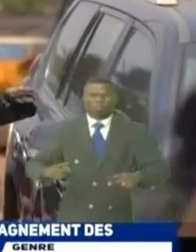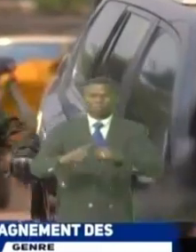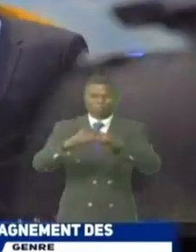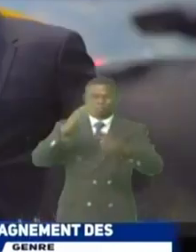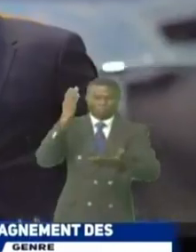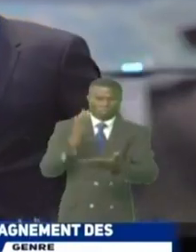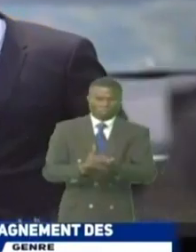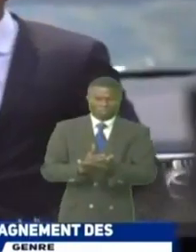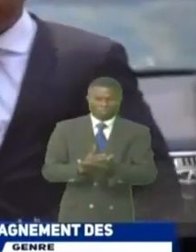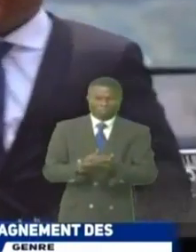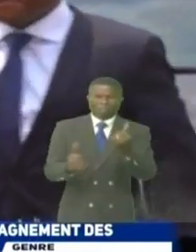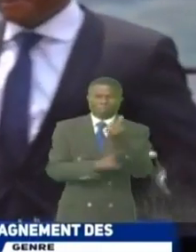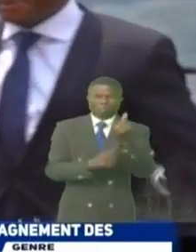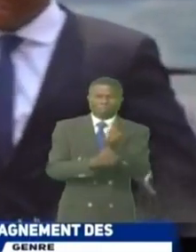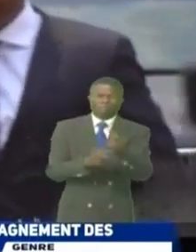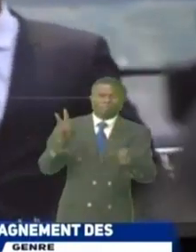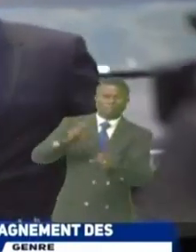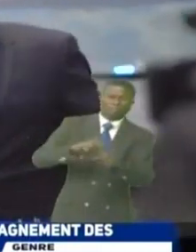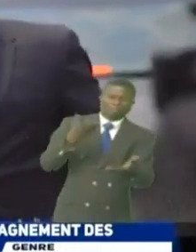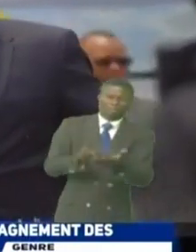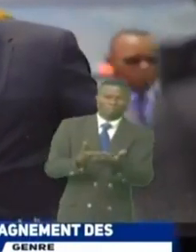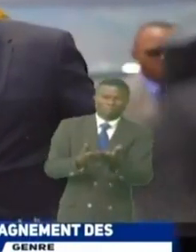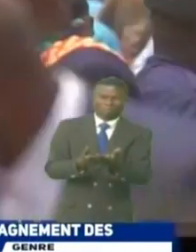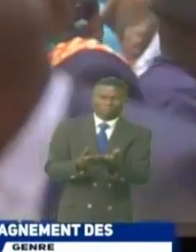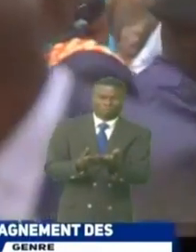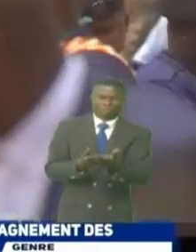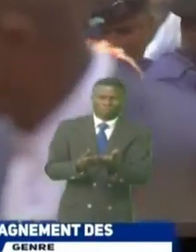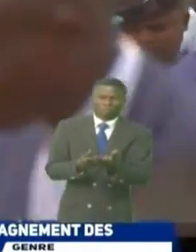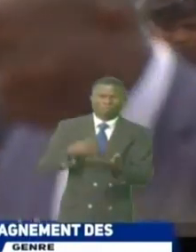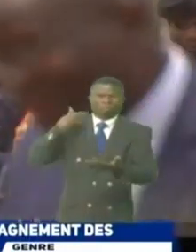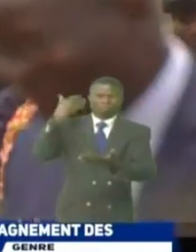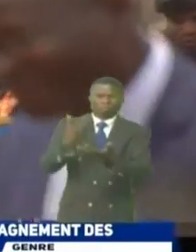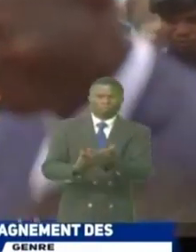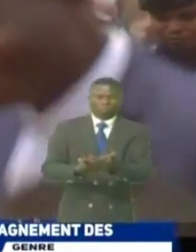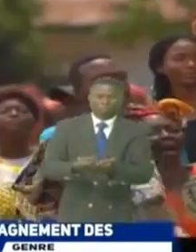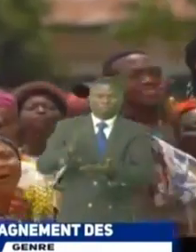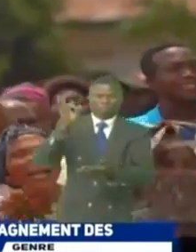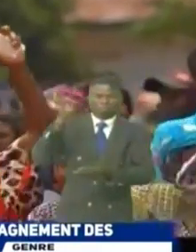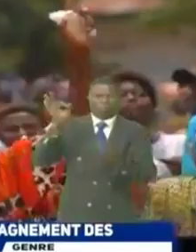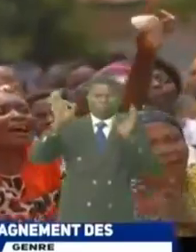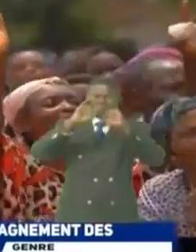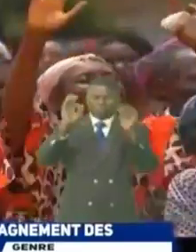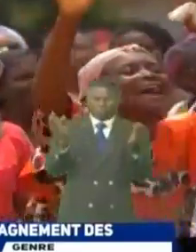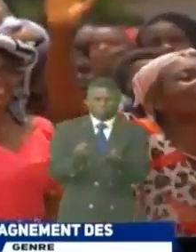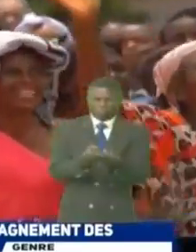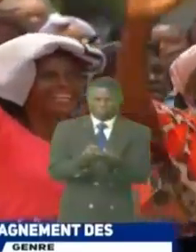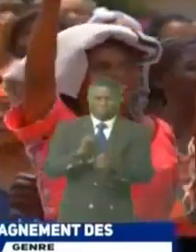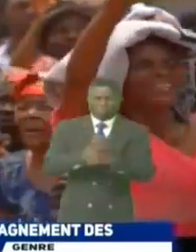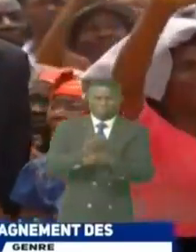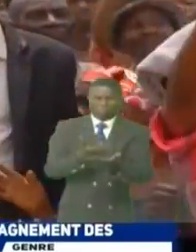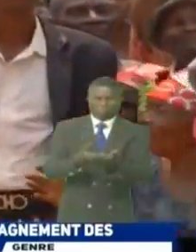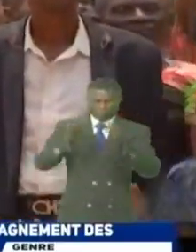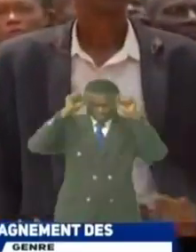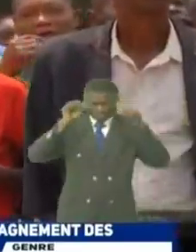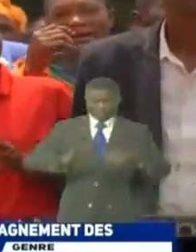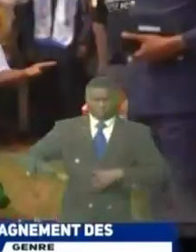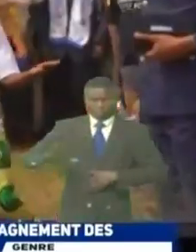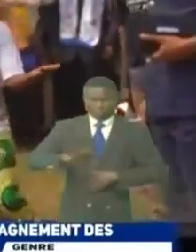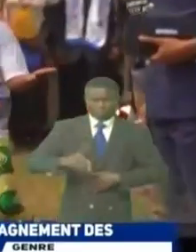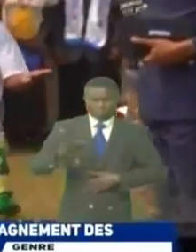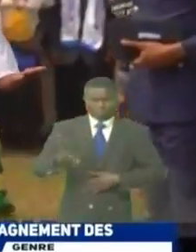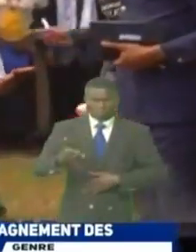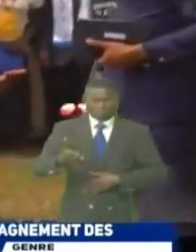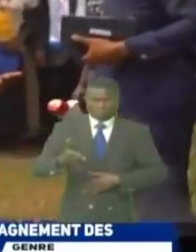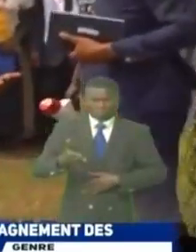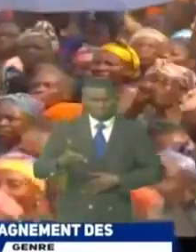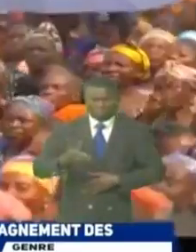les personnes ayant subi préjudice voient avec l'arrivée du Fonarev, structure mise en place par le président de la République, une